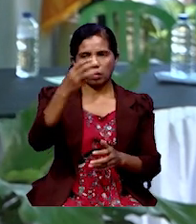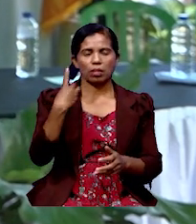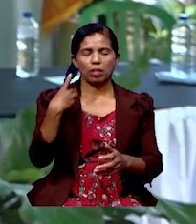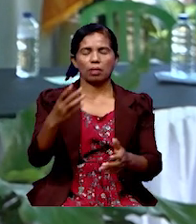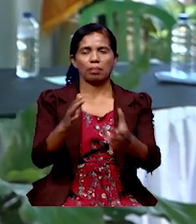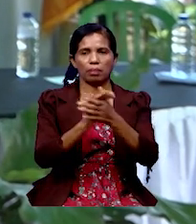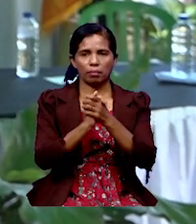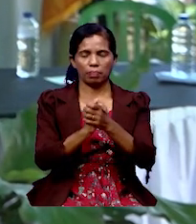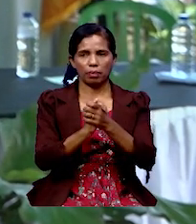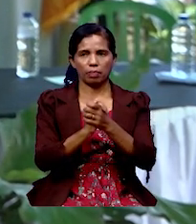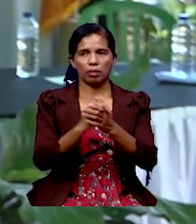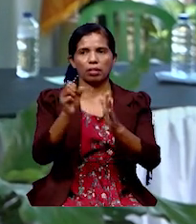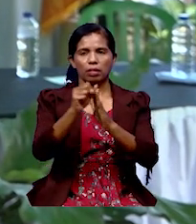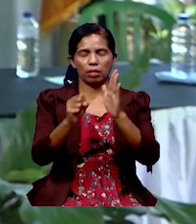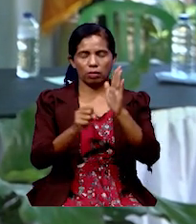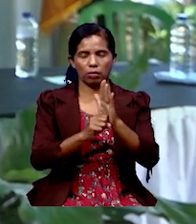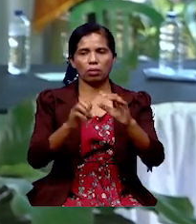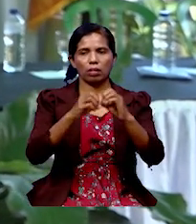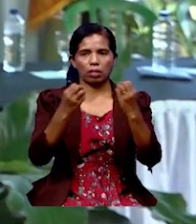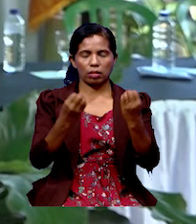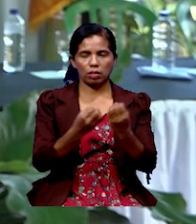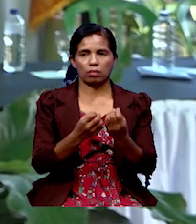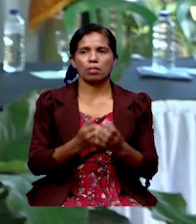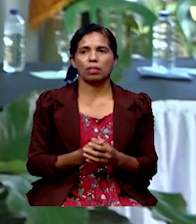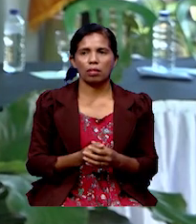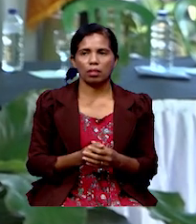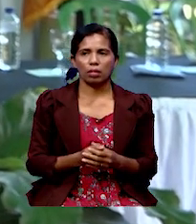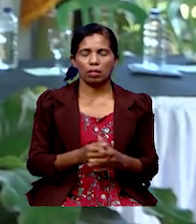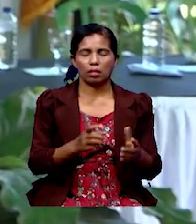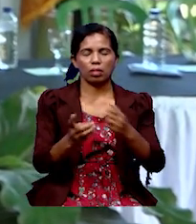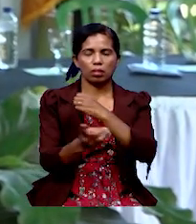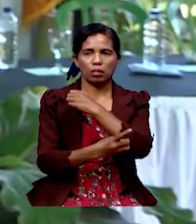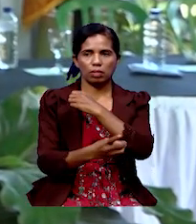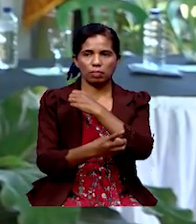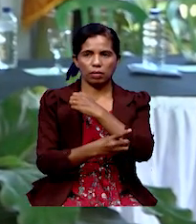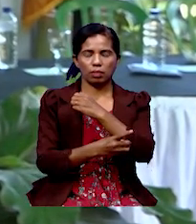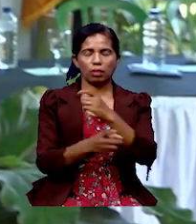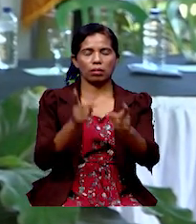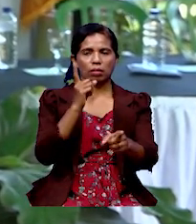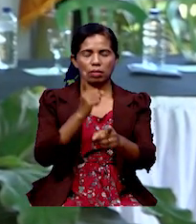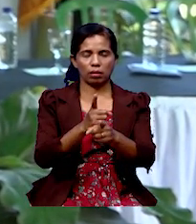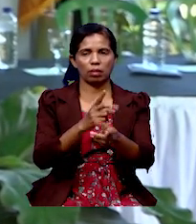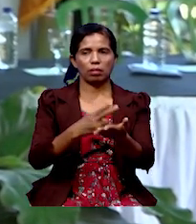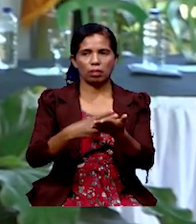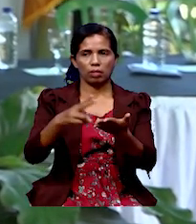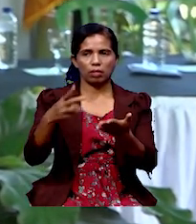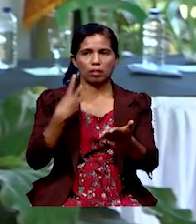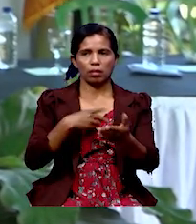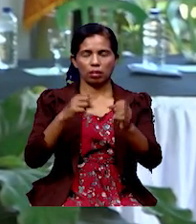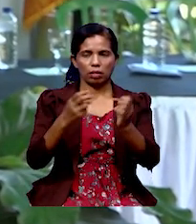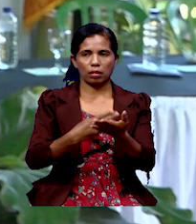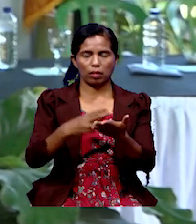na fatin statuto organizasion rasik kada disiplina lawyer no jujur ne lian Indonesia kata kita teng